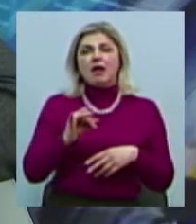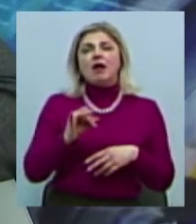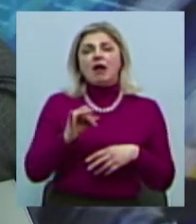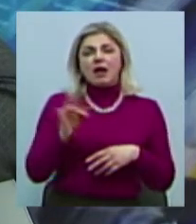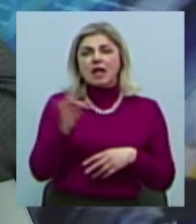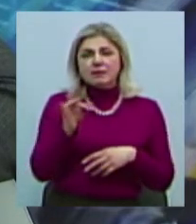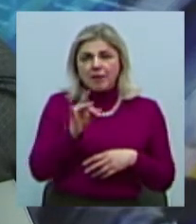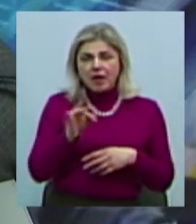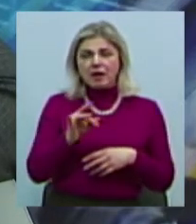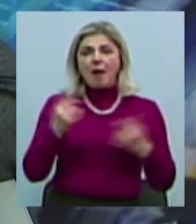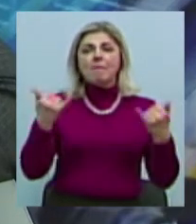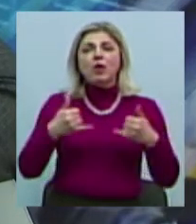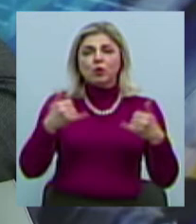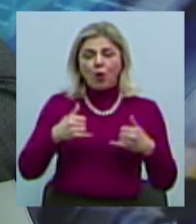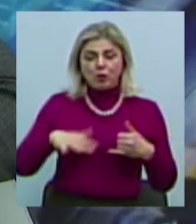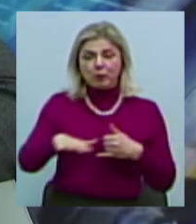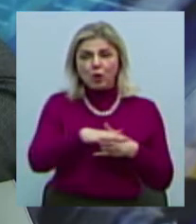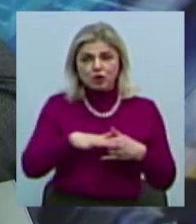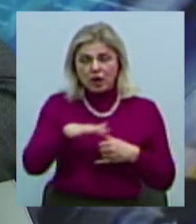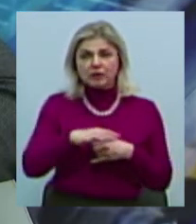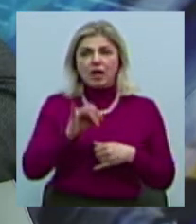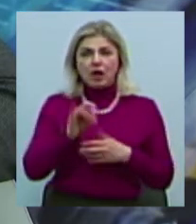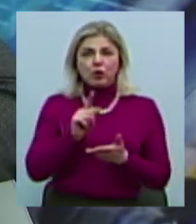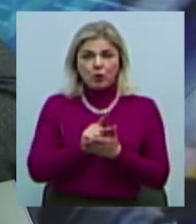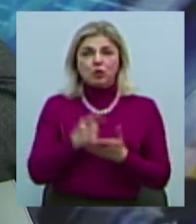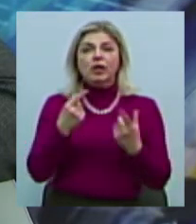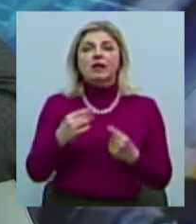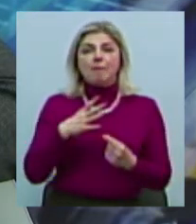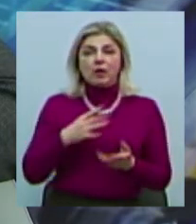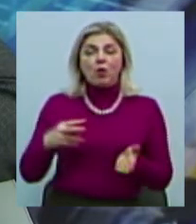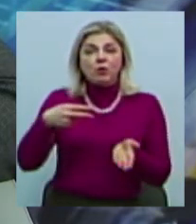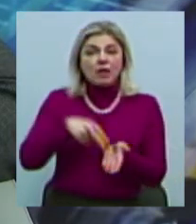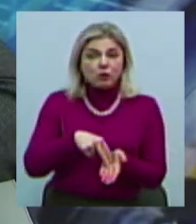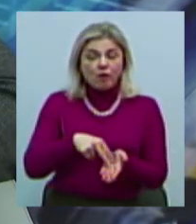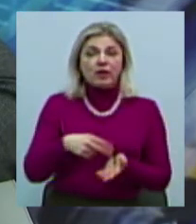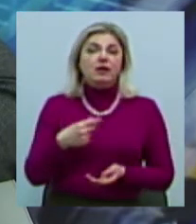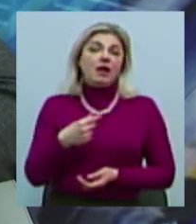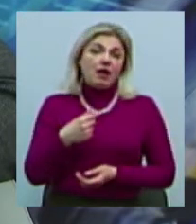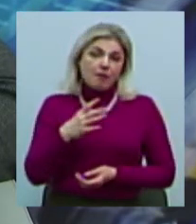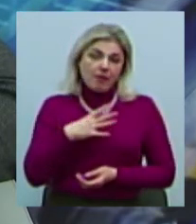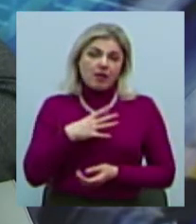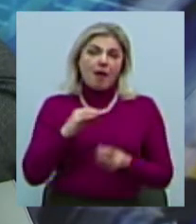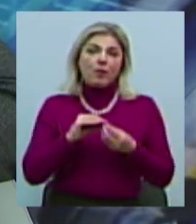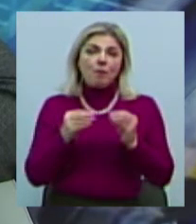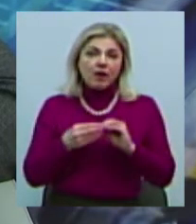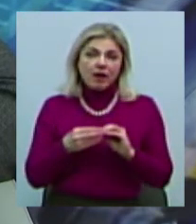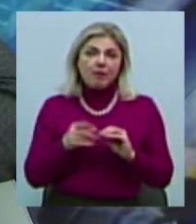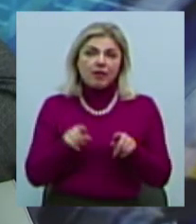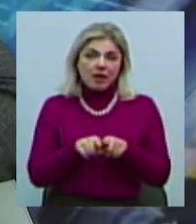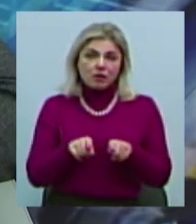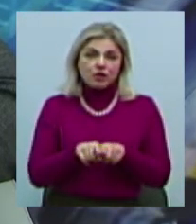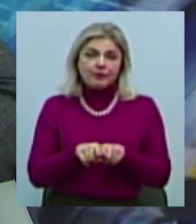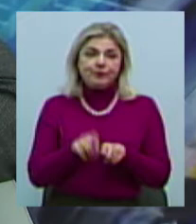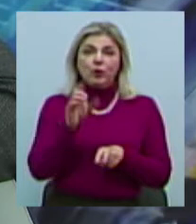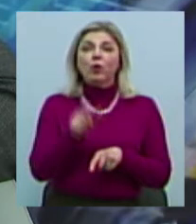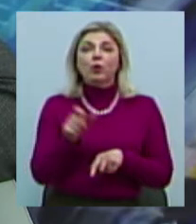наших дорог. Да, бетонная площадка, да, где он должен быть установлен. Насколько я знаю, у них была проблема также с